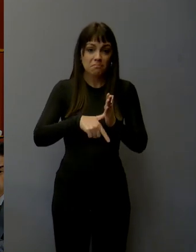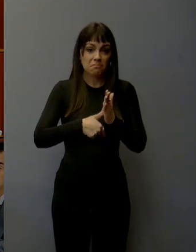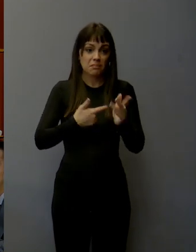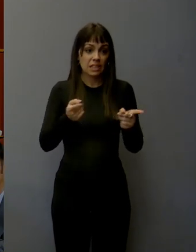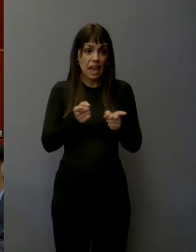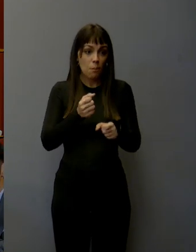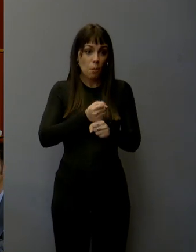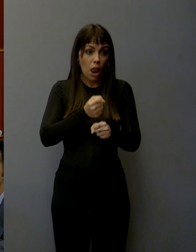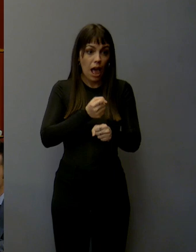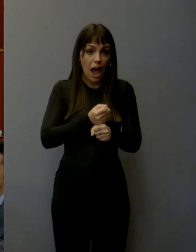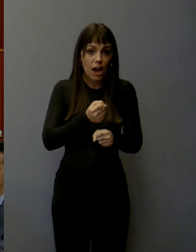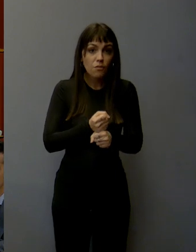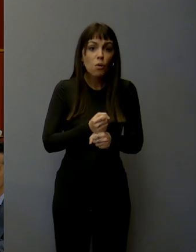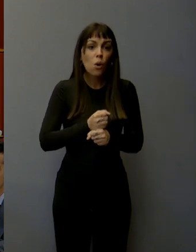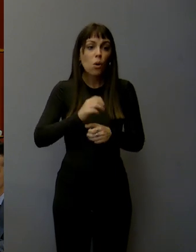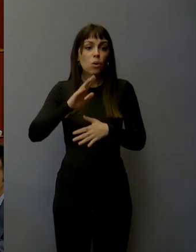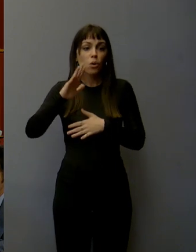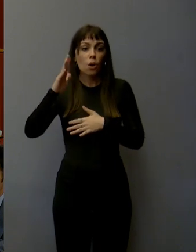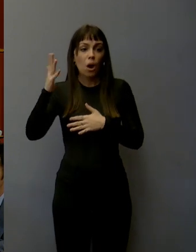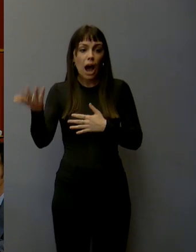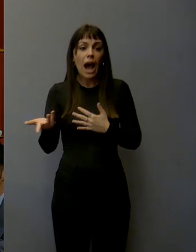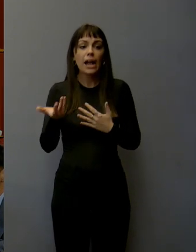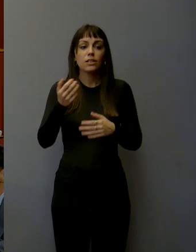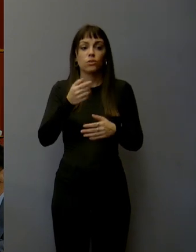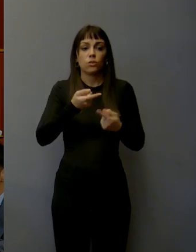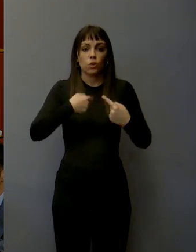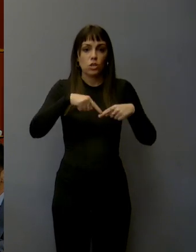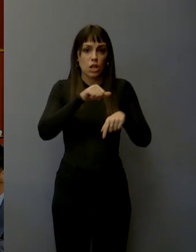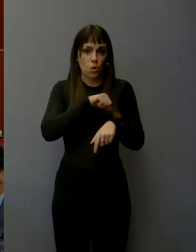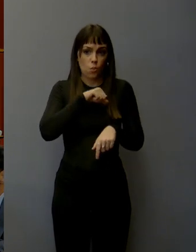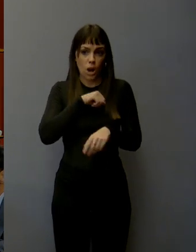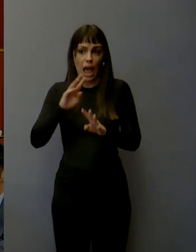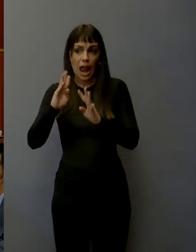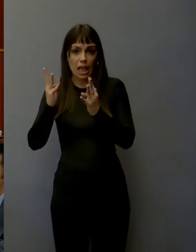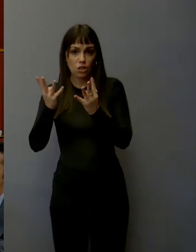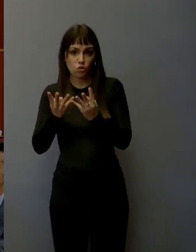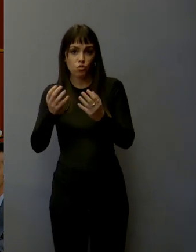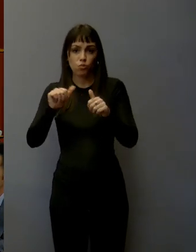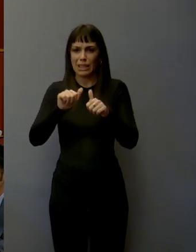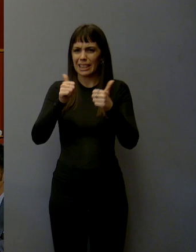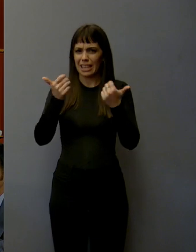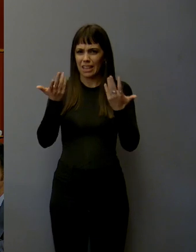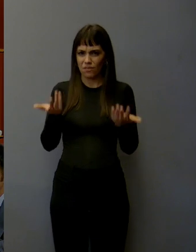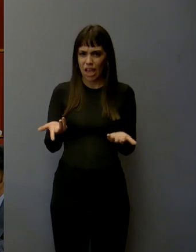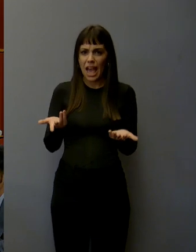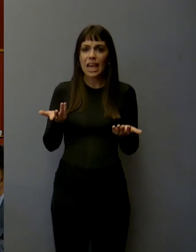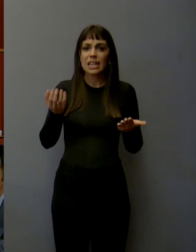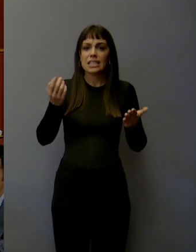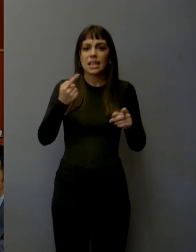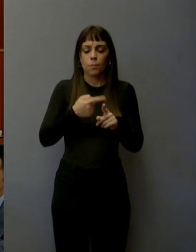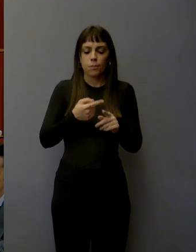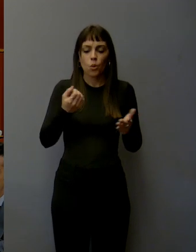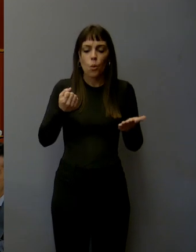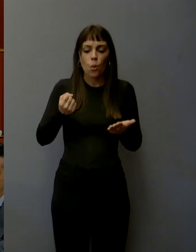divide l'aula a consigliare dalla Giunta ci dividono i tempi di lavoro e ci dividono le risorse per poter studiare